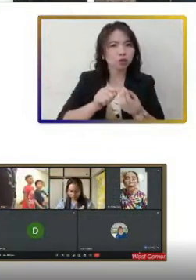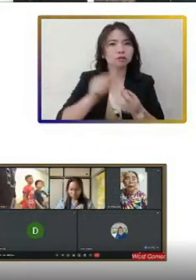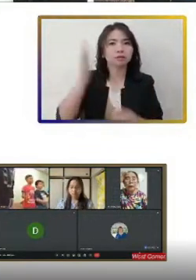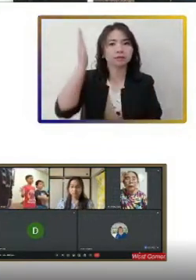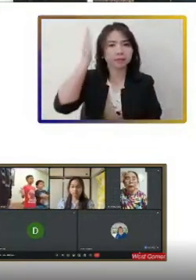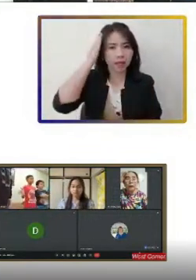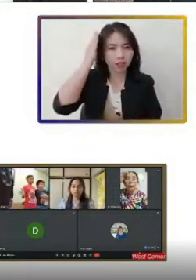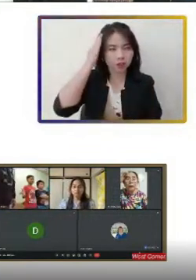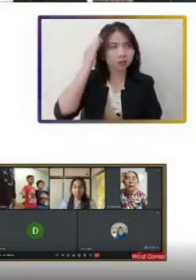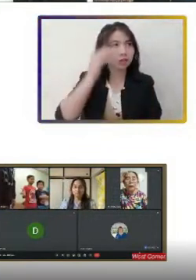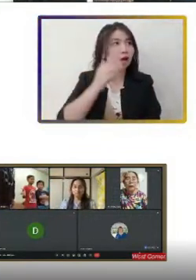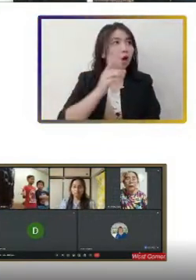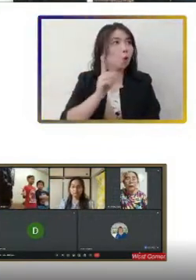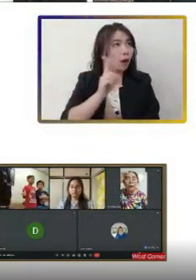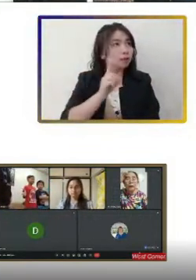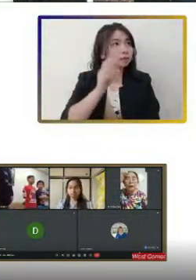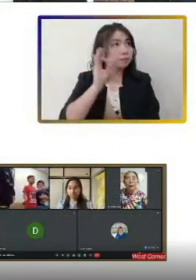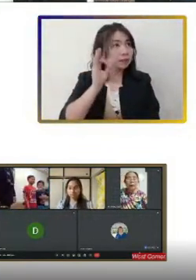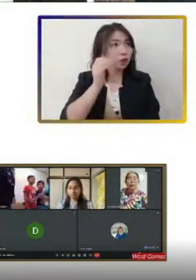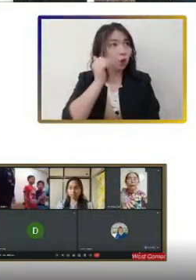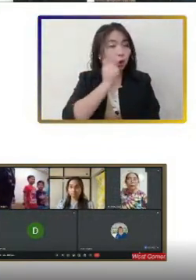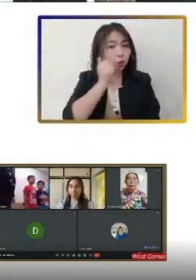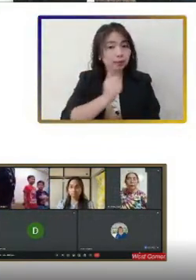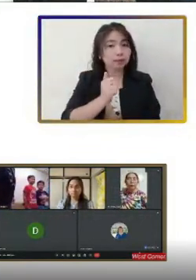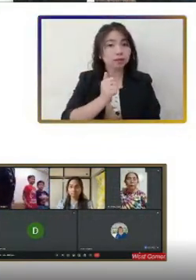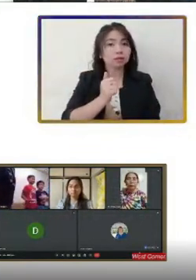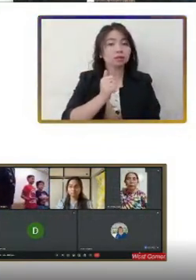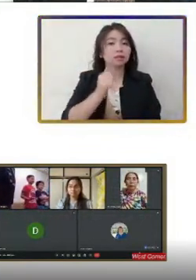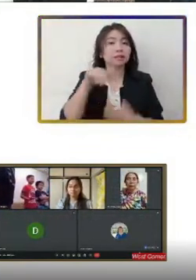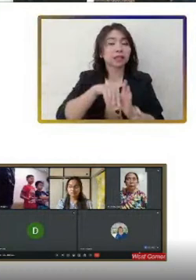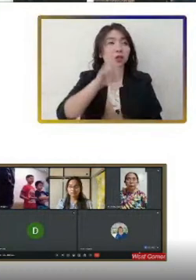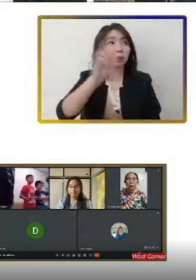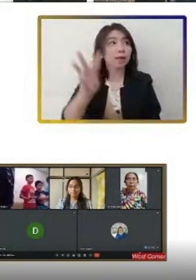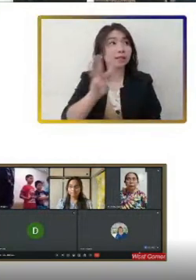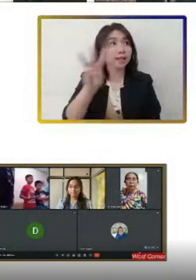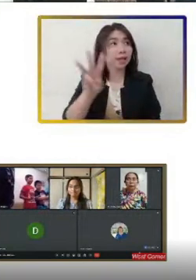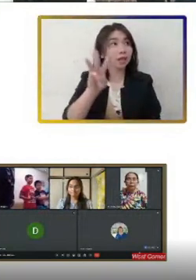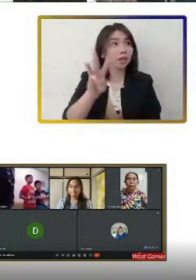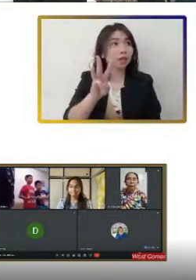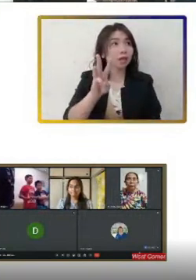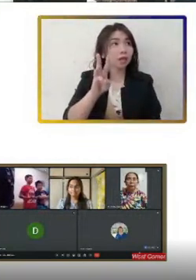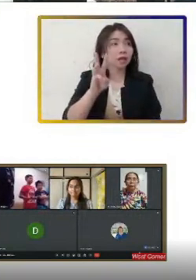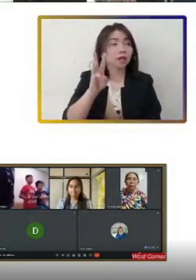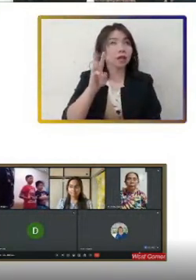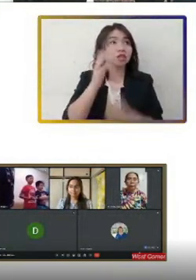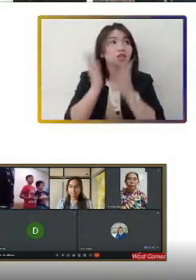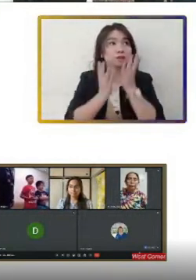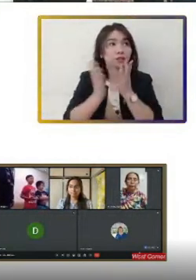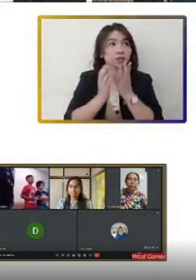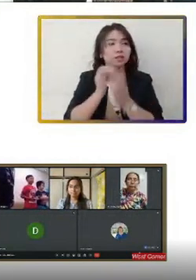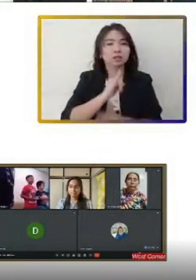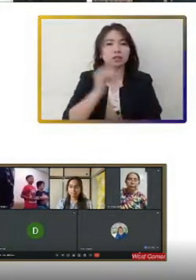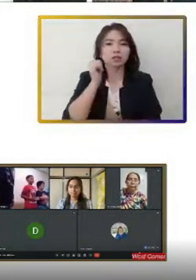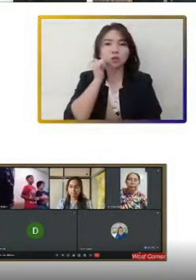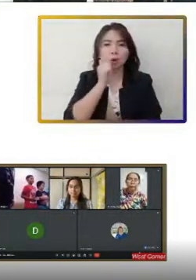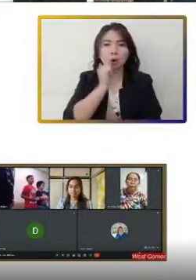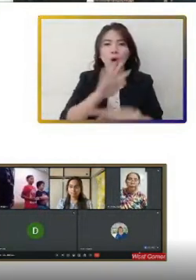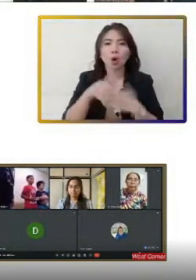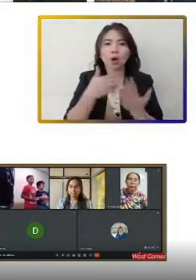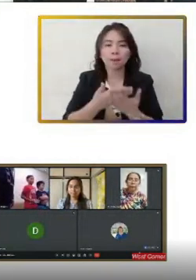po sa inyo mga kapatid, lahat ng ginagawa po natin dito ay nakadesign sa paglago ng bawat isa.